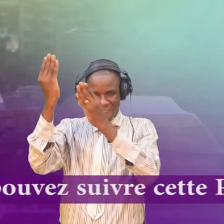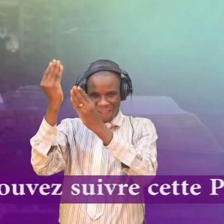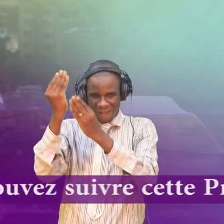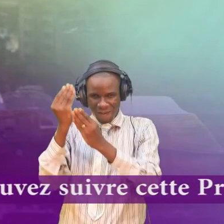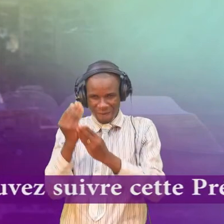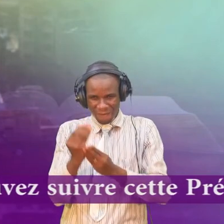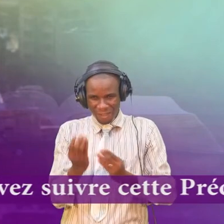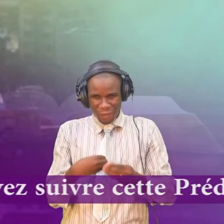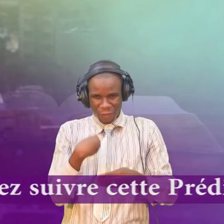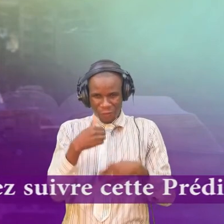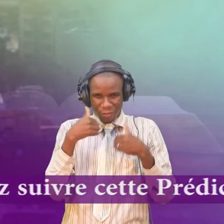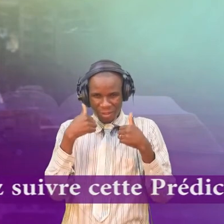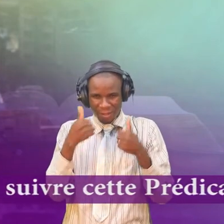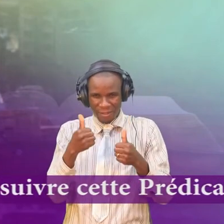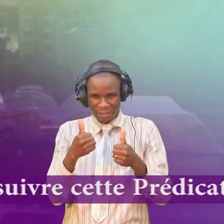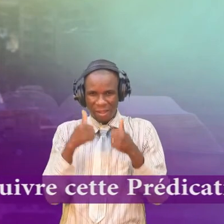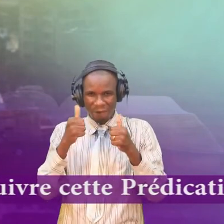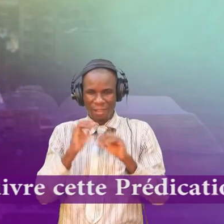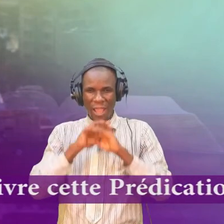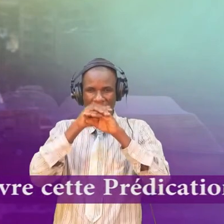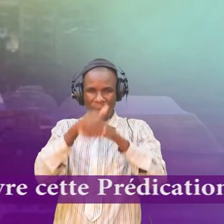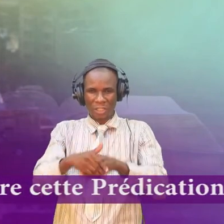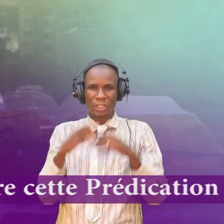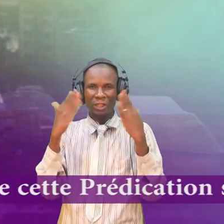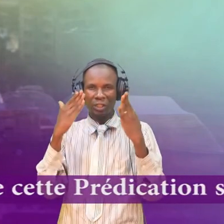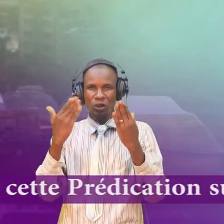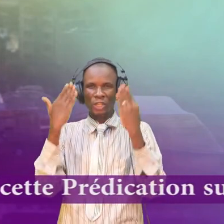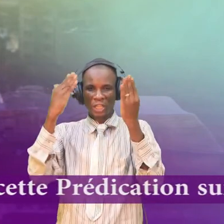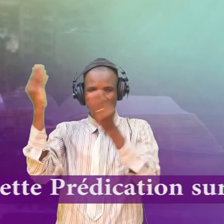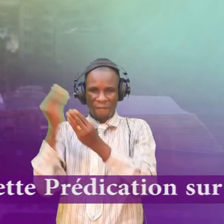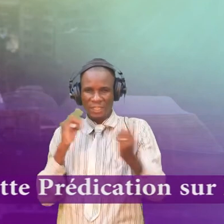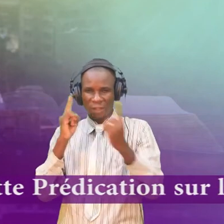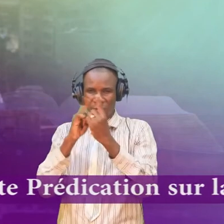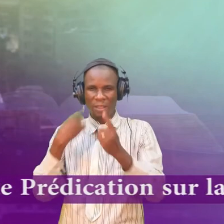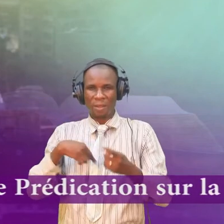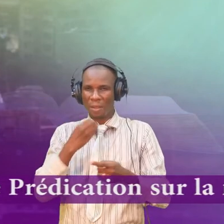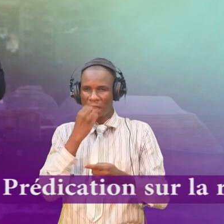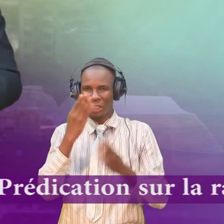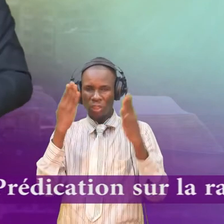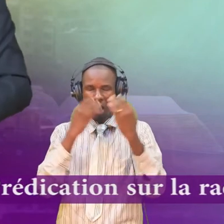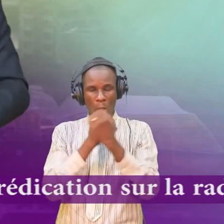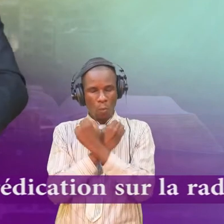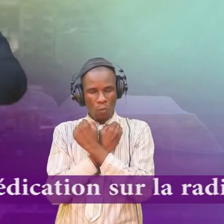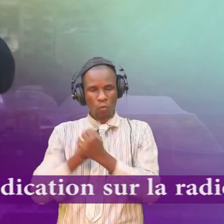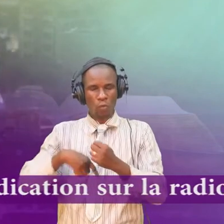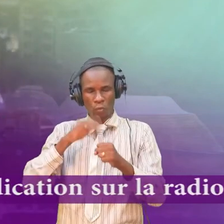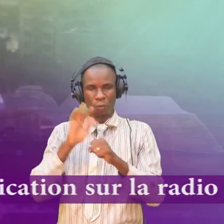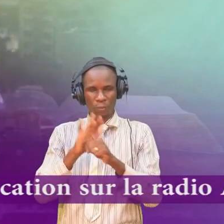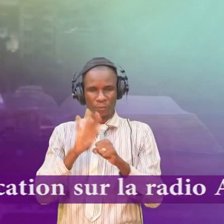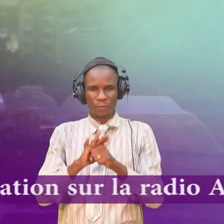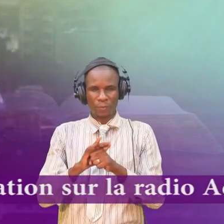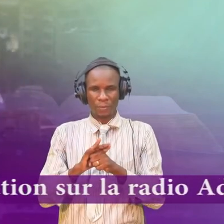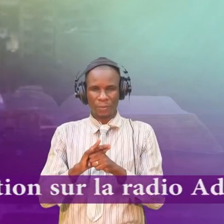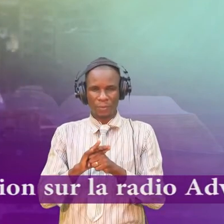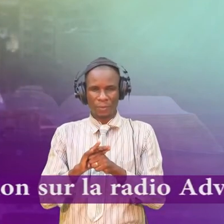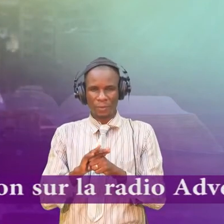jinsi nilivyoisema pale mbele, damu hiyo za nyama zilikuwa zinamaanisha, zinaonyesha damu ya Yesu Kristo.